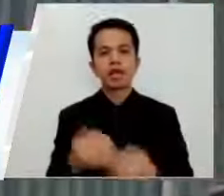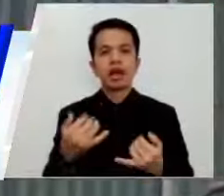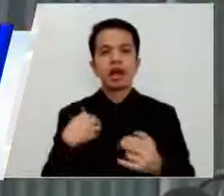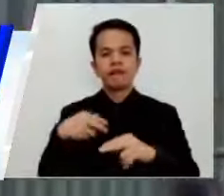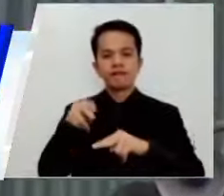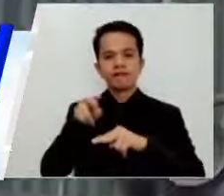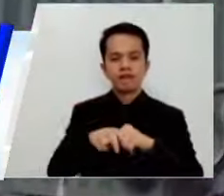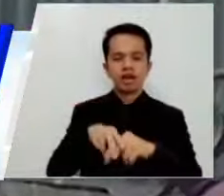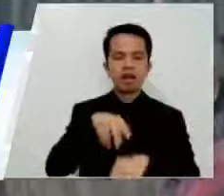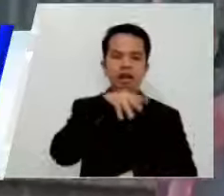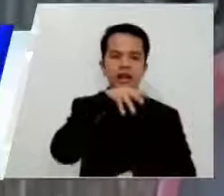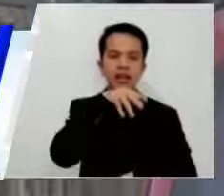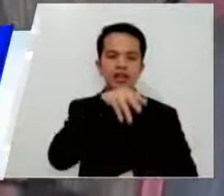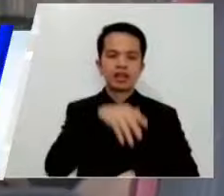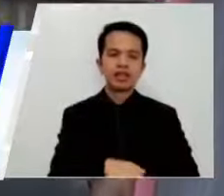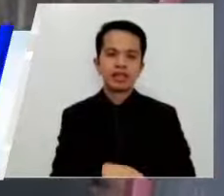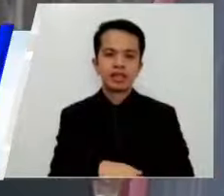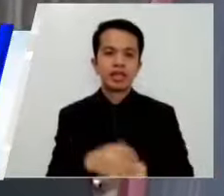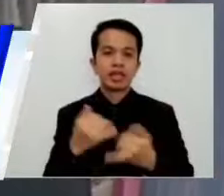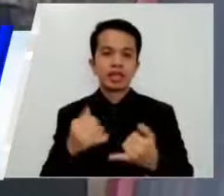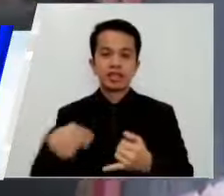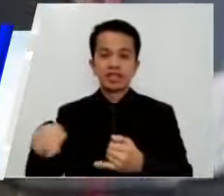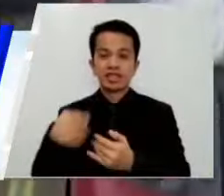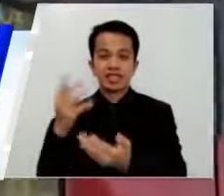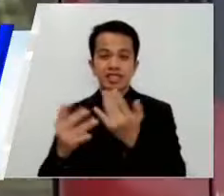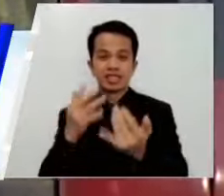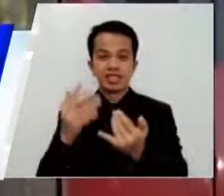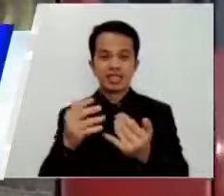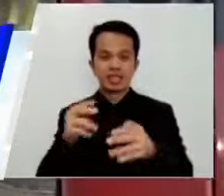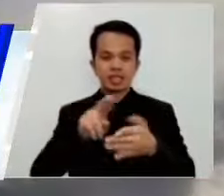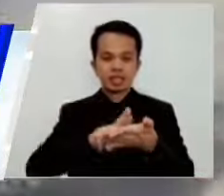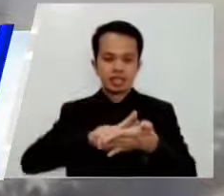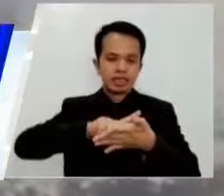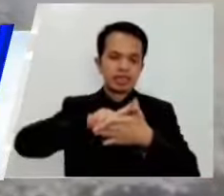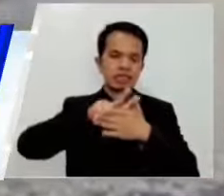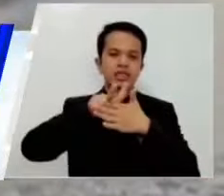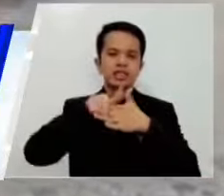pagod. Ilan sa mga nasunugan, tumawid bakod na rin pa MICT.